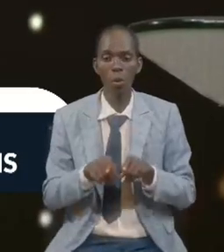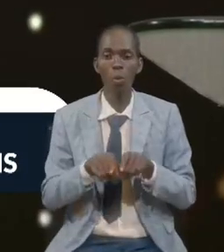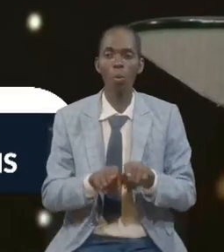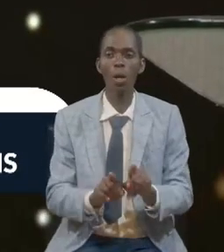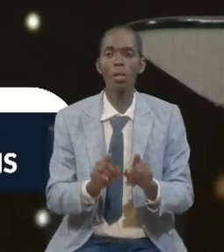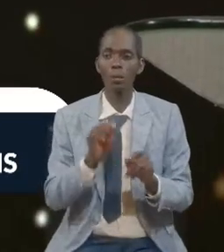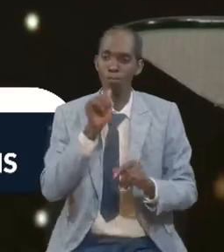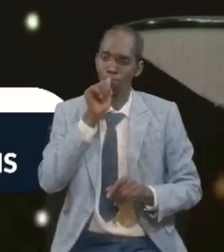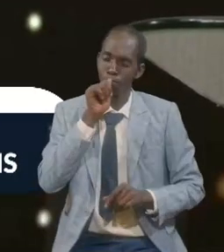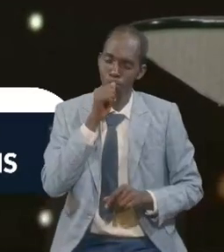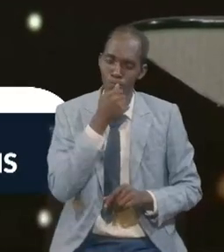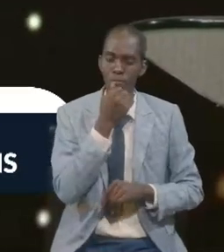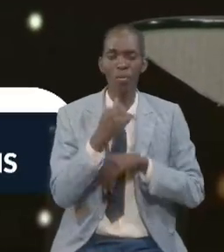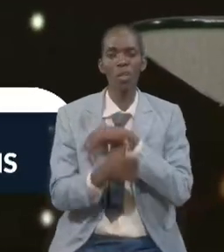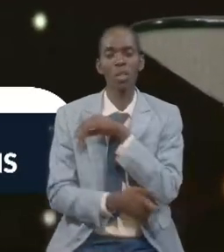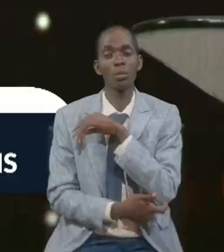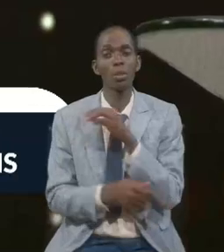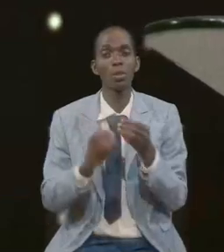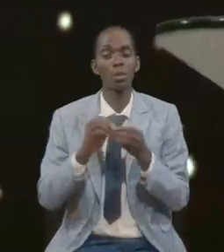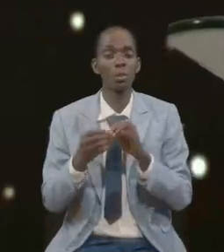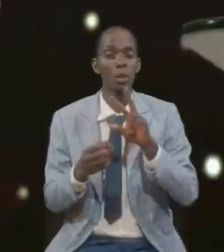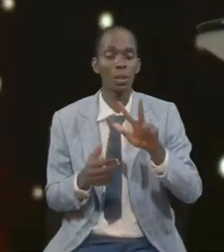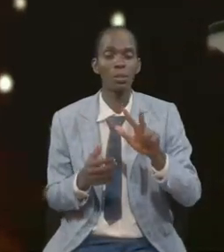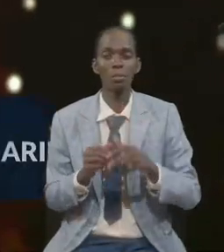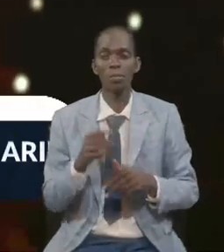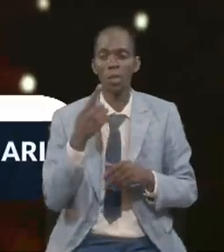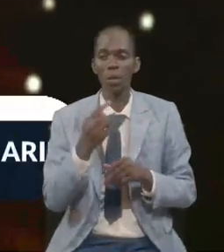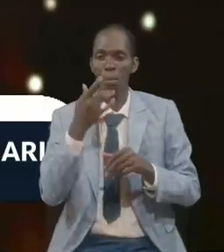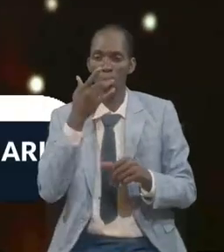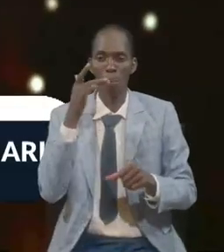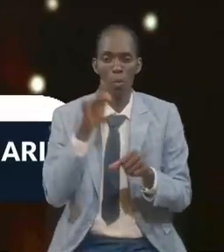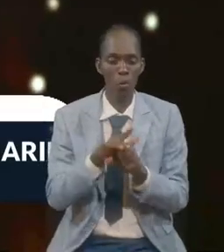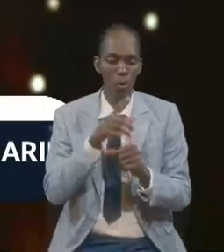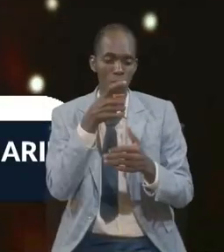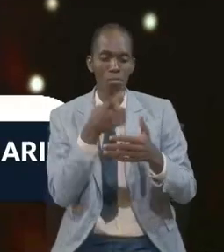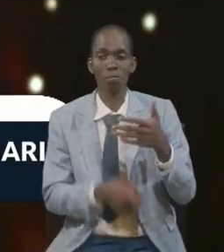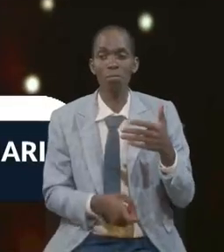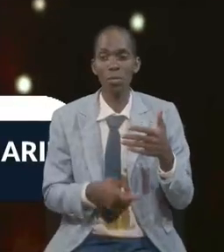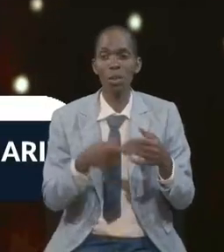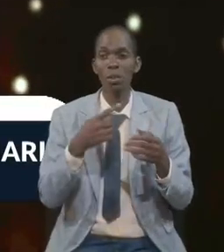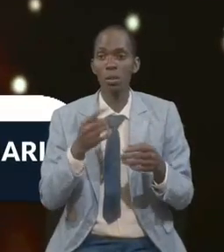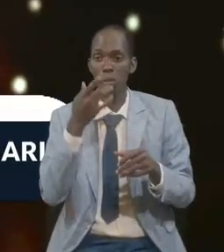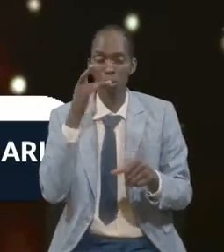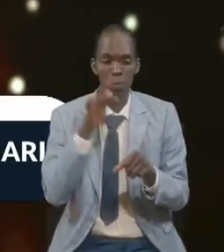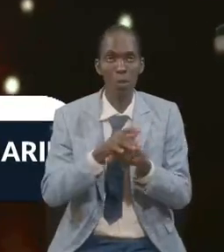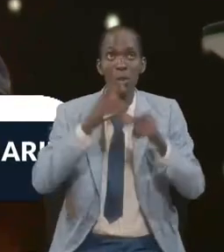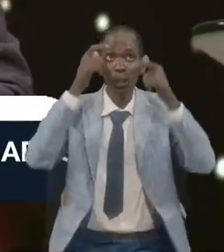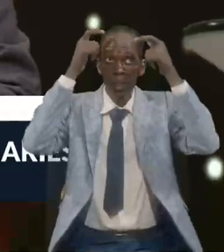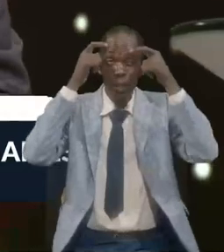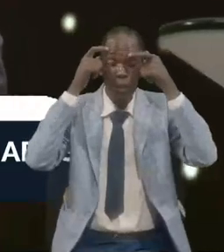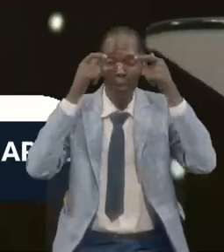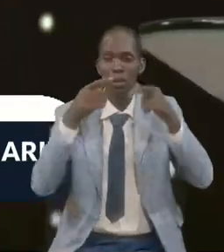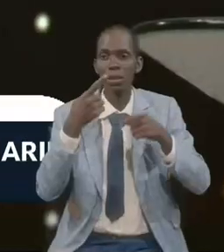supportant les tentations. Trois, le prix promis, la couronne